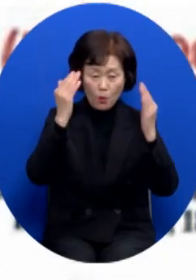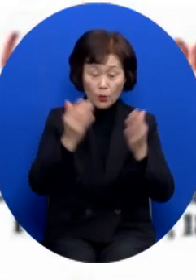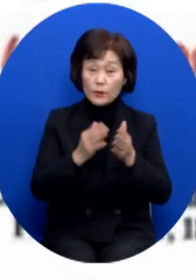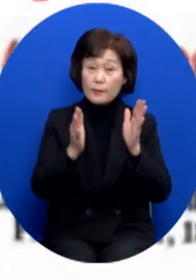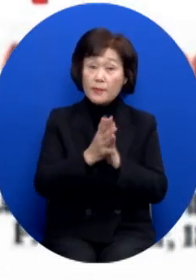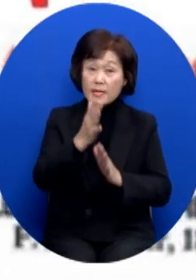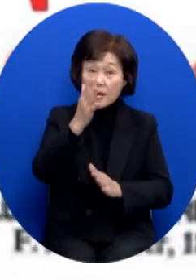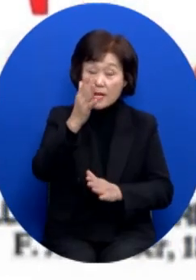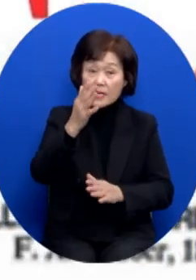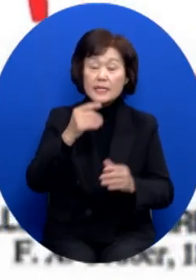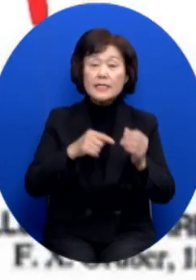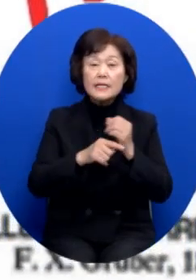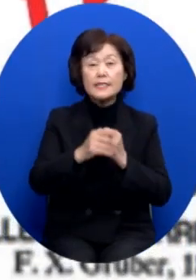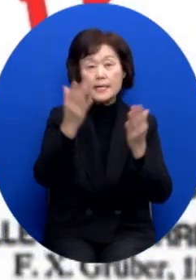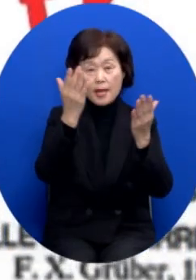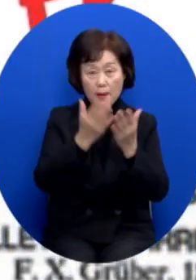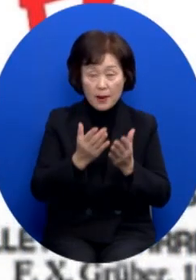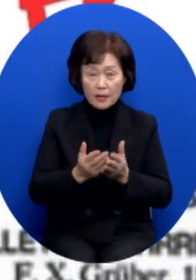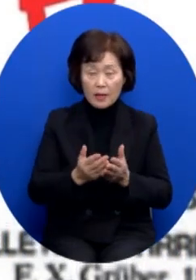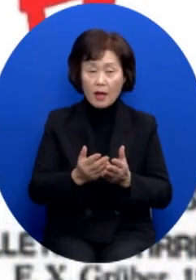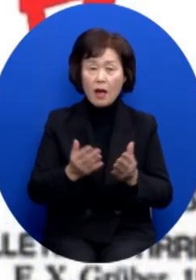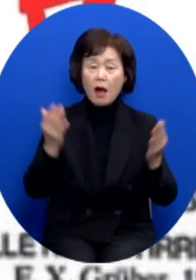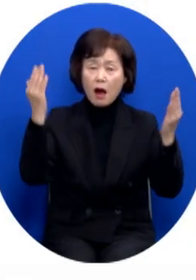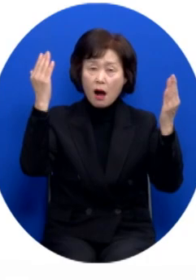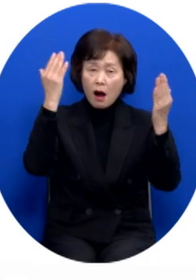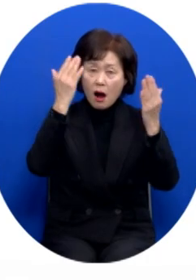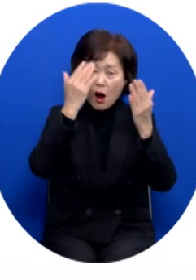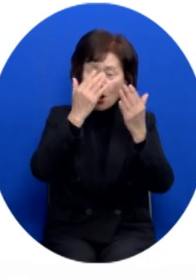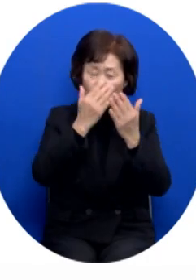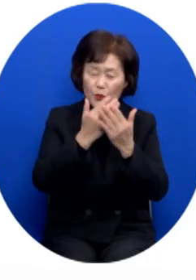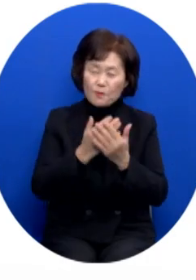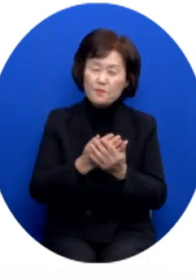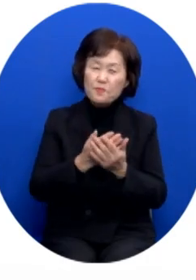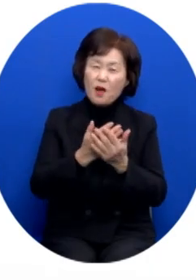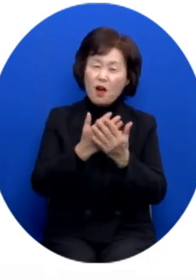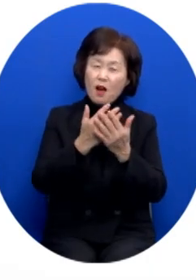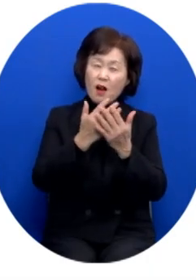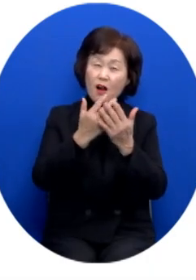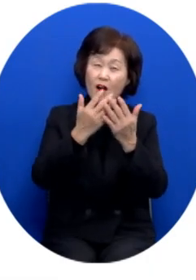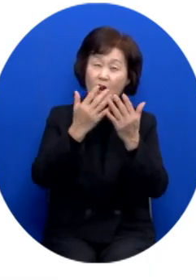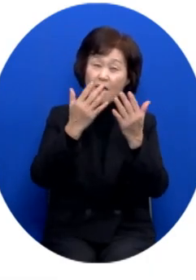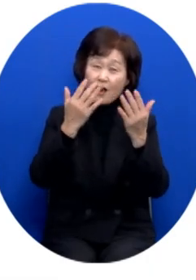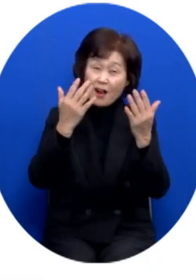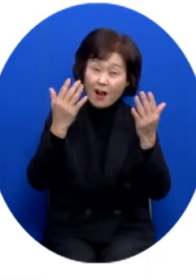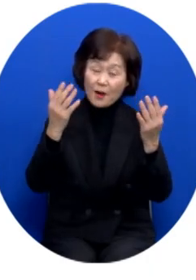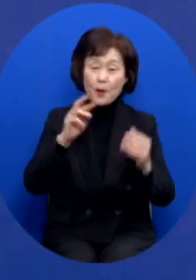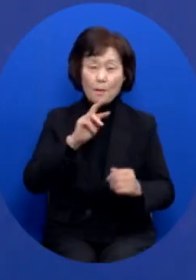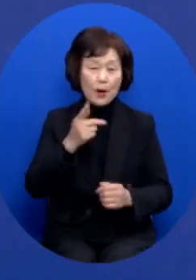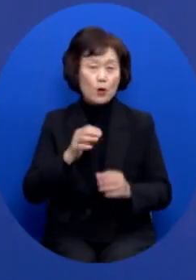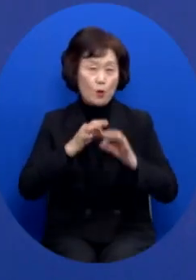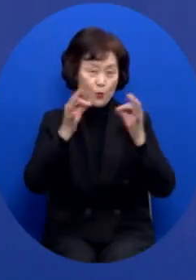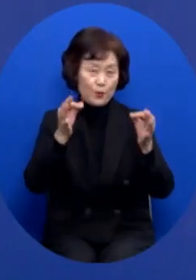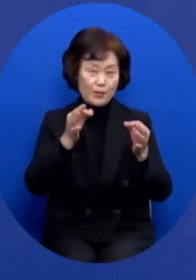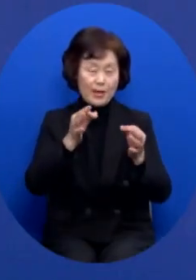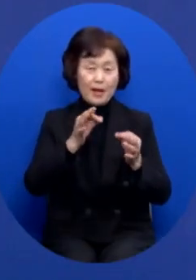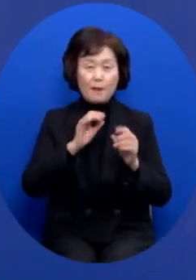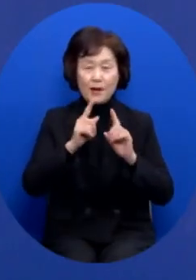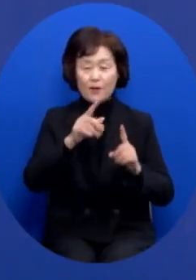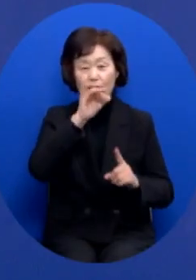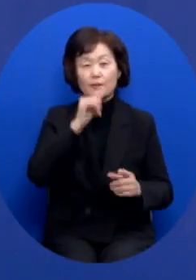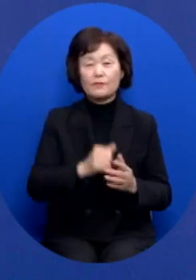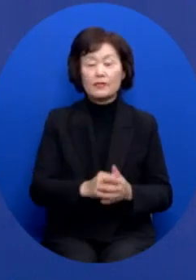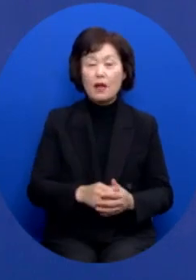뜻에 가깝도록 어둠이 거친 밤 이렇게 고쳐 부르자 이런 제안이었습니다. 네, 확실히